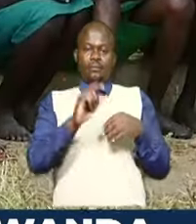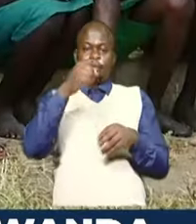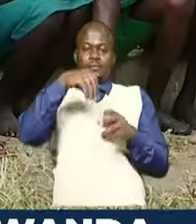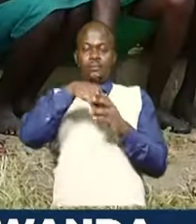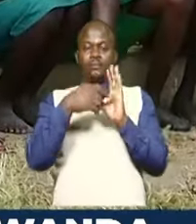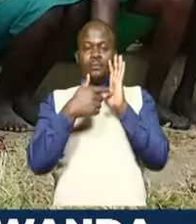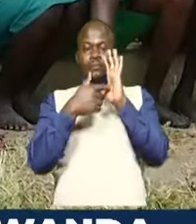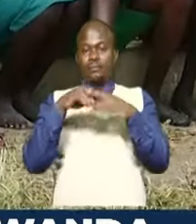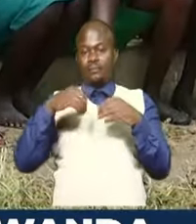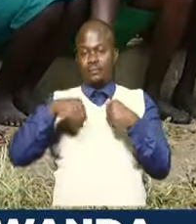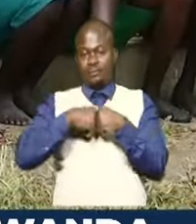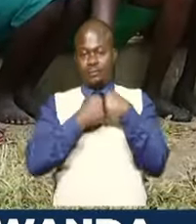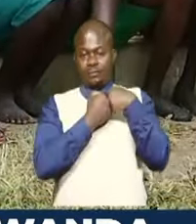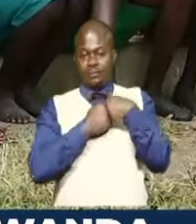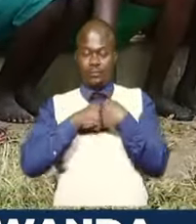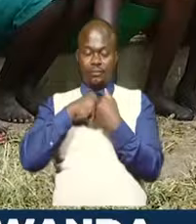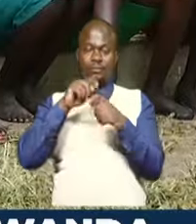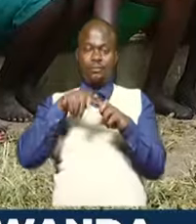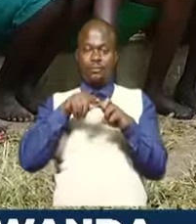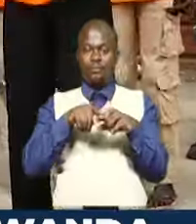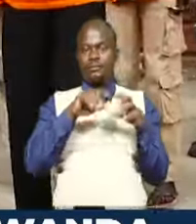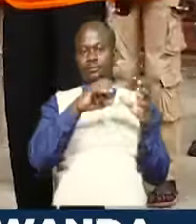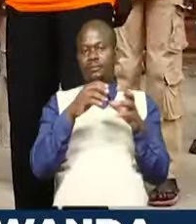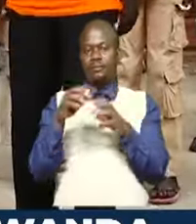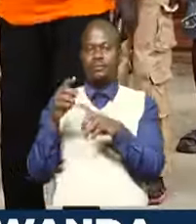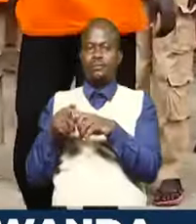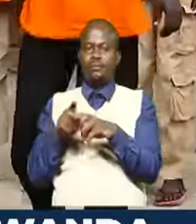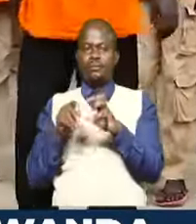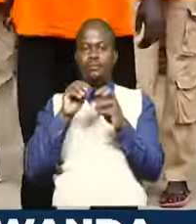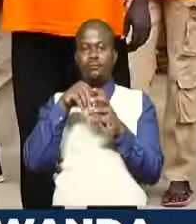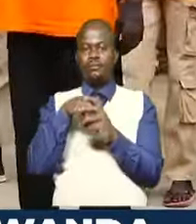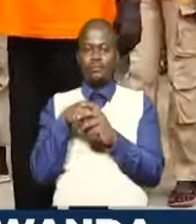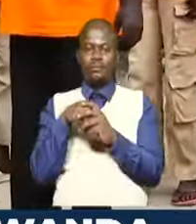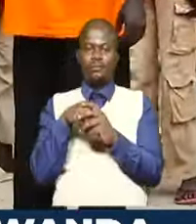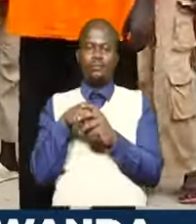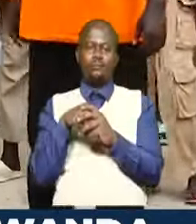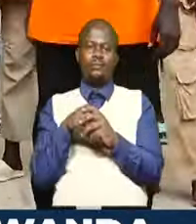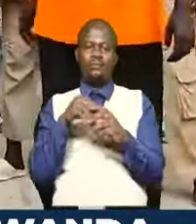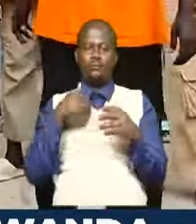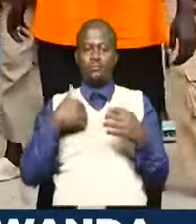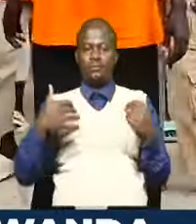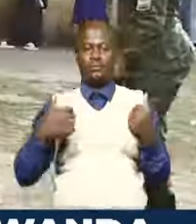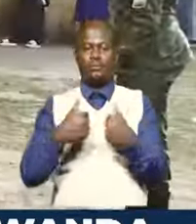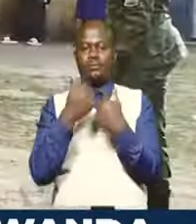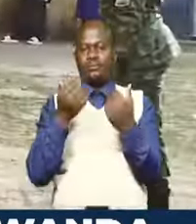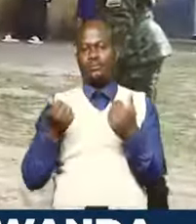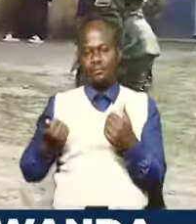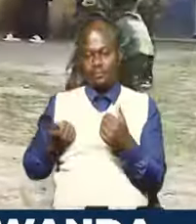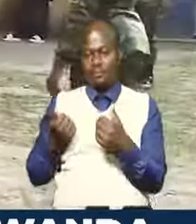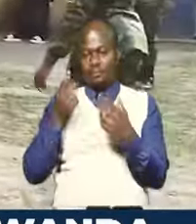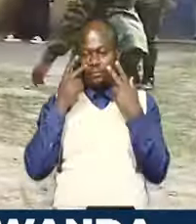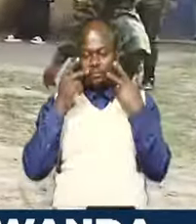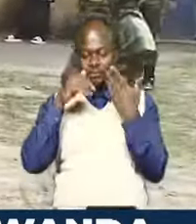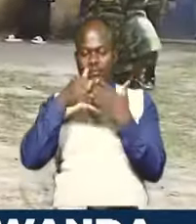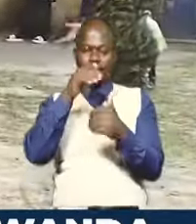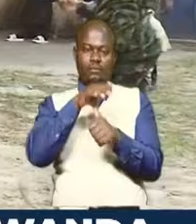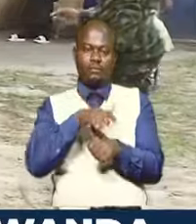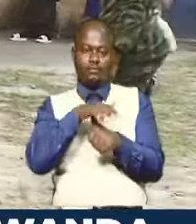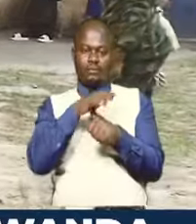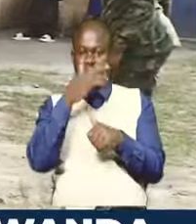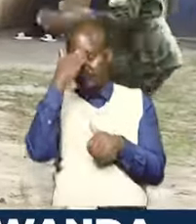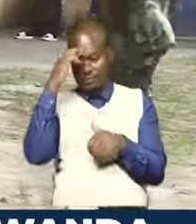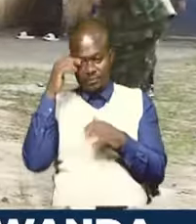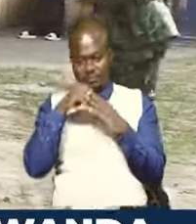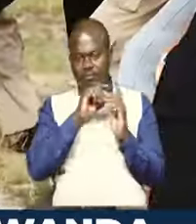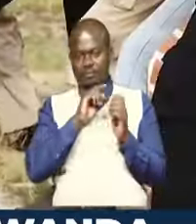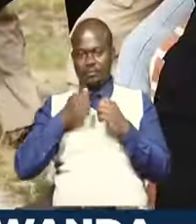birangwamo amakimbirane ashingiye ku moko atandukanye agituye. Mu bagirwaho ingaruka n'abana b'abakobwa usanga bahohoterwa. Niyo mpamvu ingabo